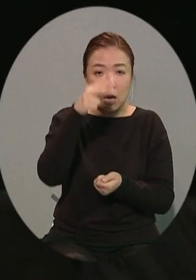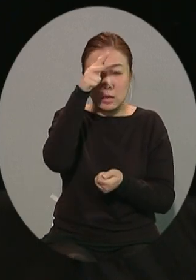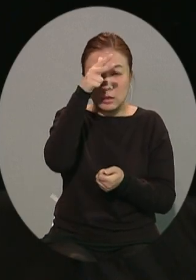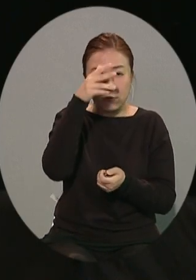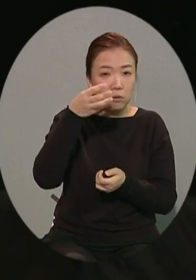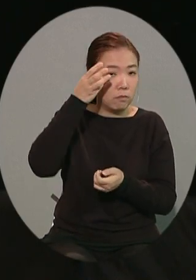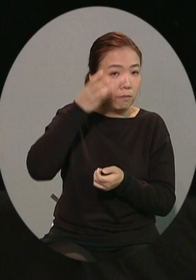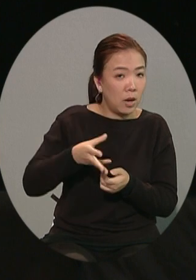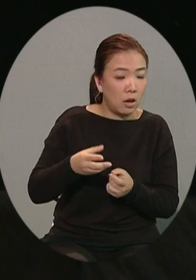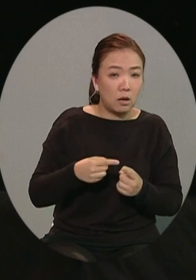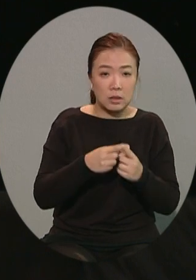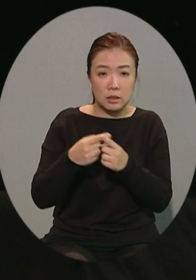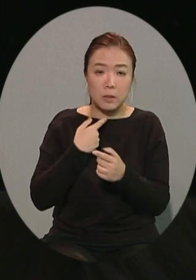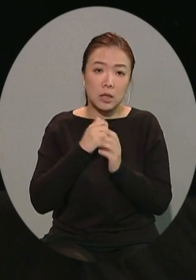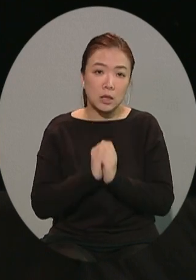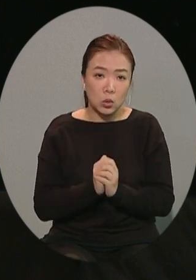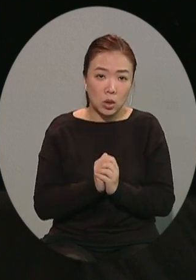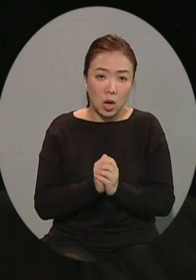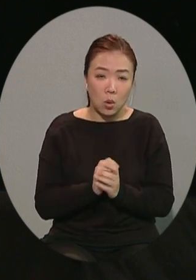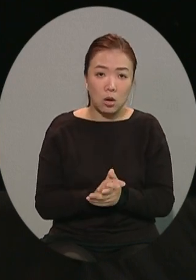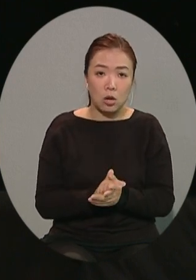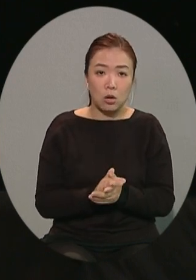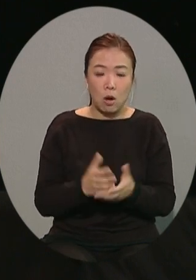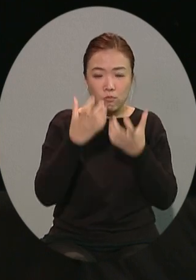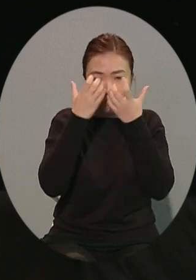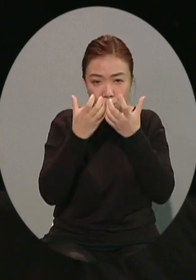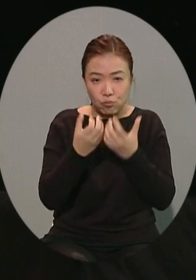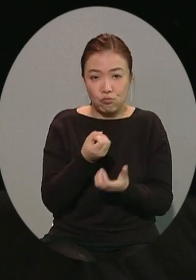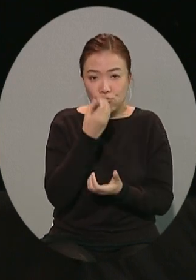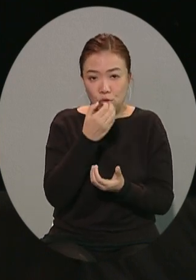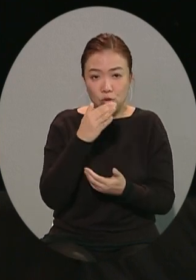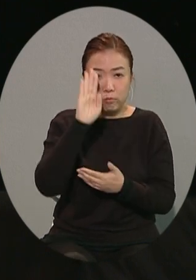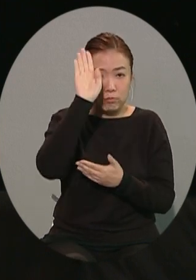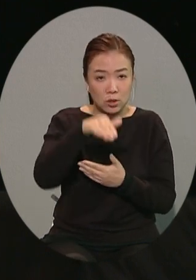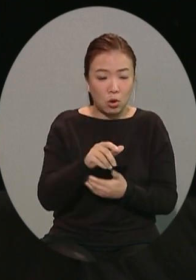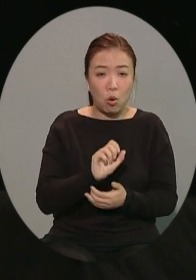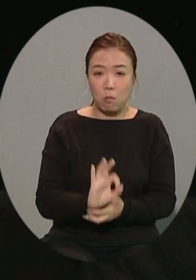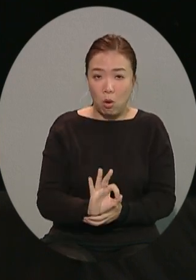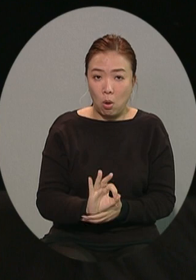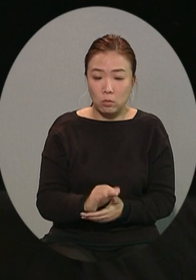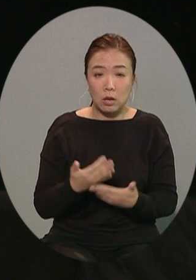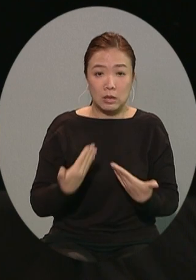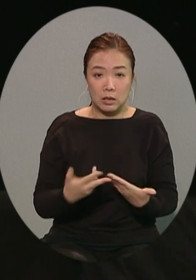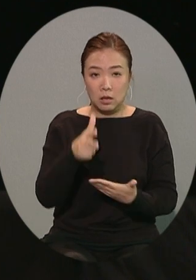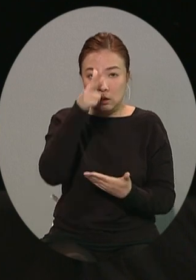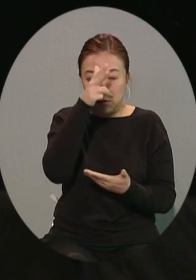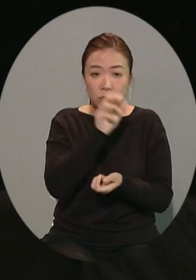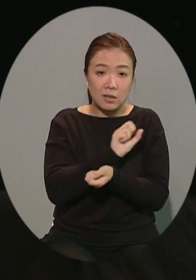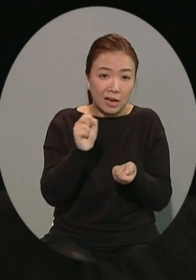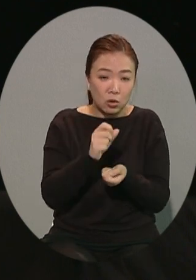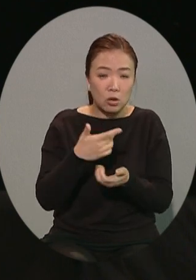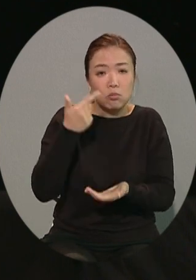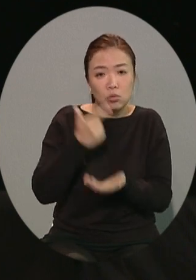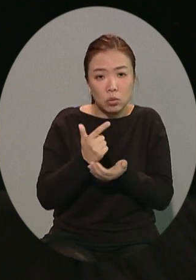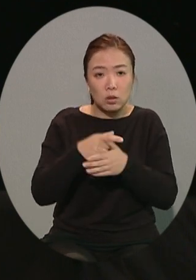市民的訴求，亦都不重視香港前途的問題，所以這麼大的政府需要解決一些核心的